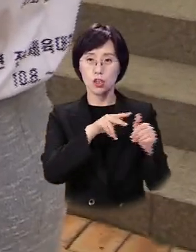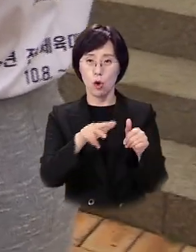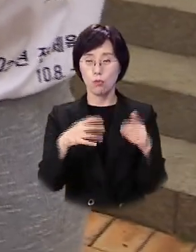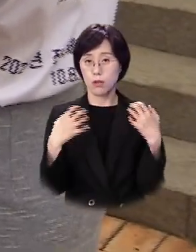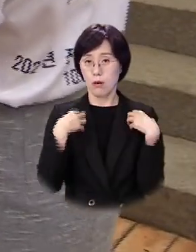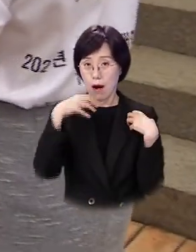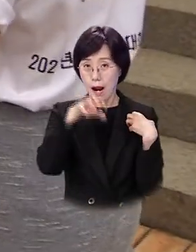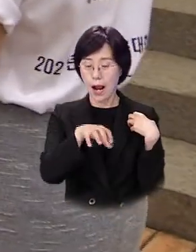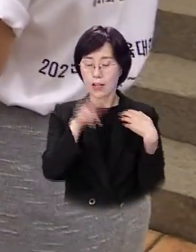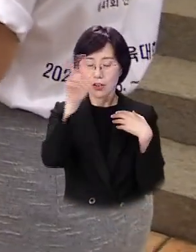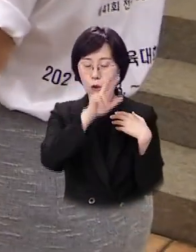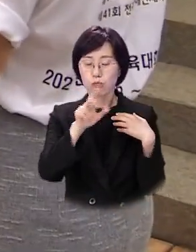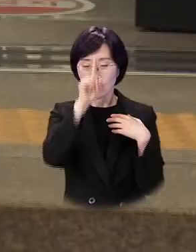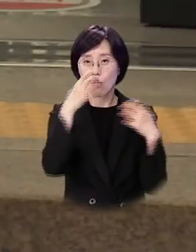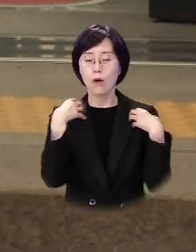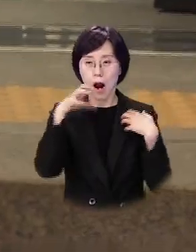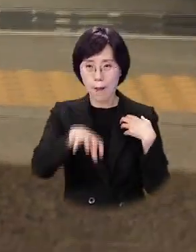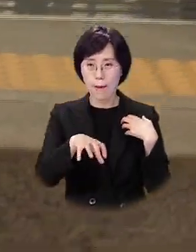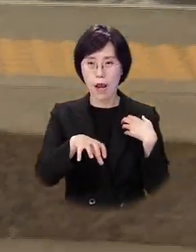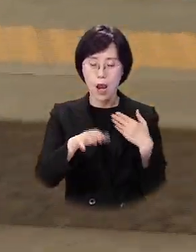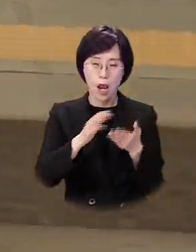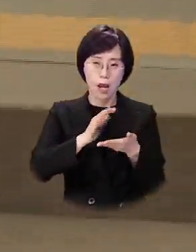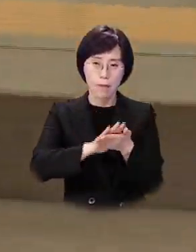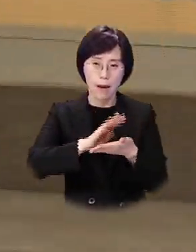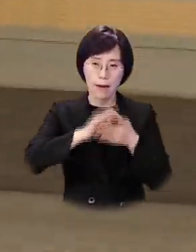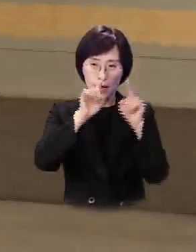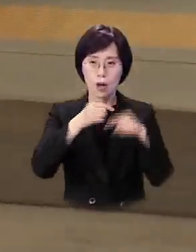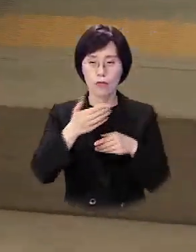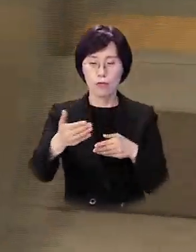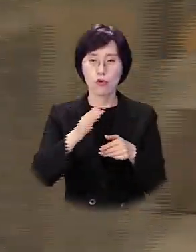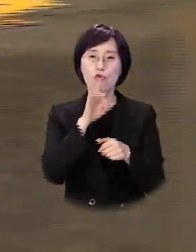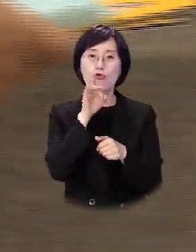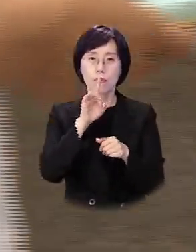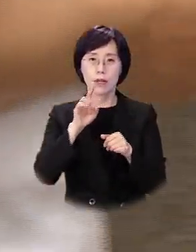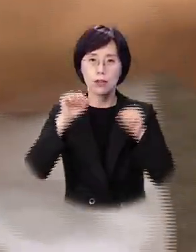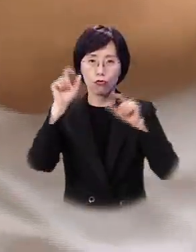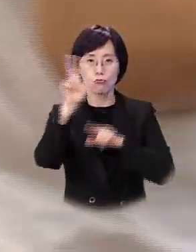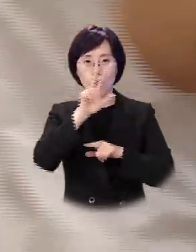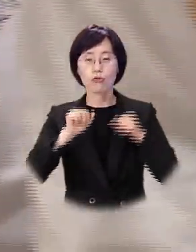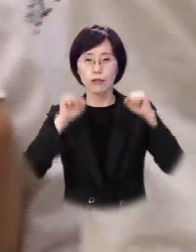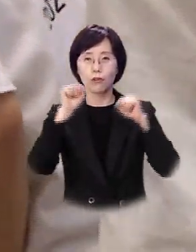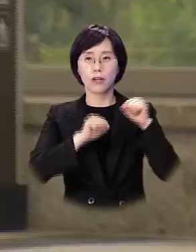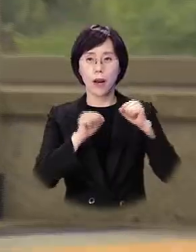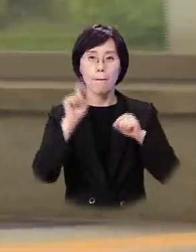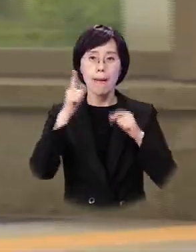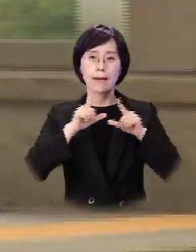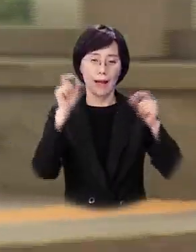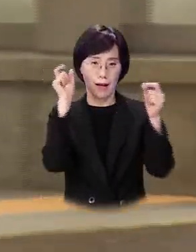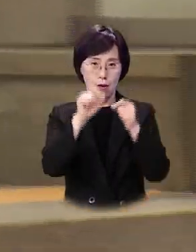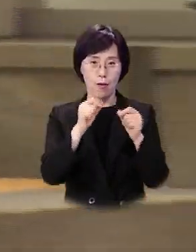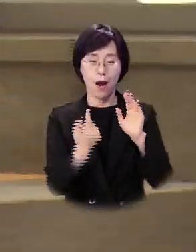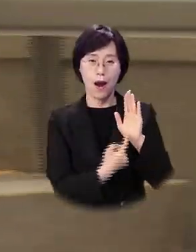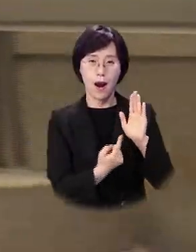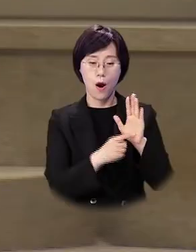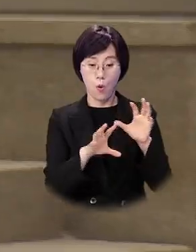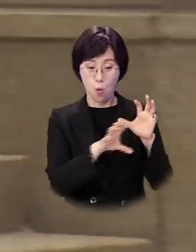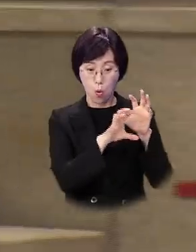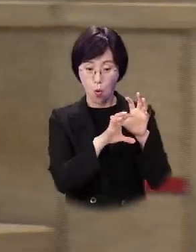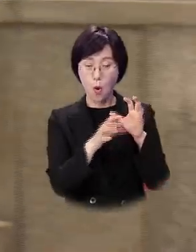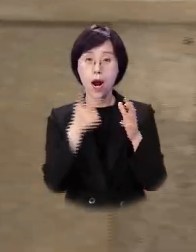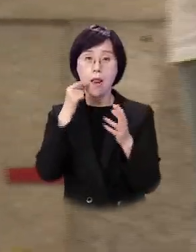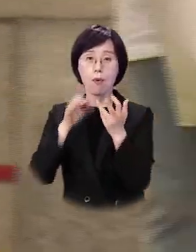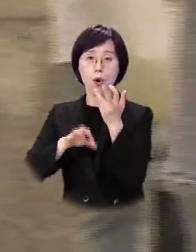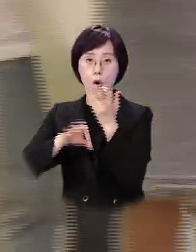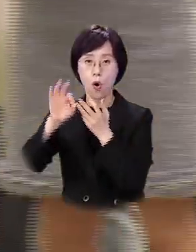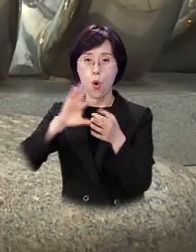정부종합청사 앞에서도 홍보물을 배포하면서 구미 전국체전이 100일 앞으로 다가왔음을 알립니다. 코로나19에다